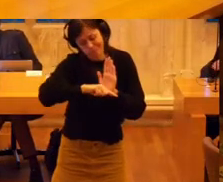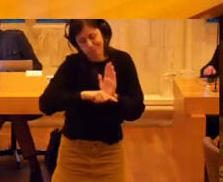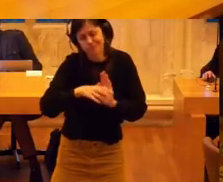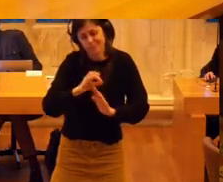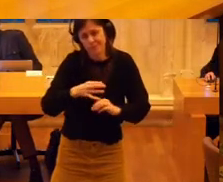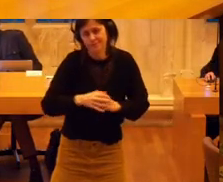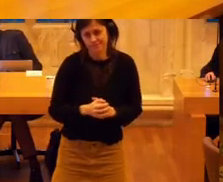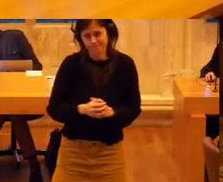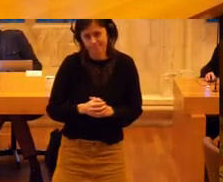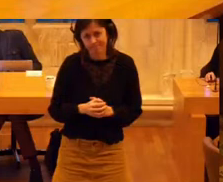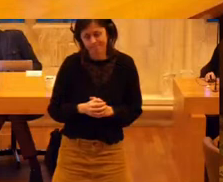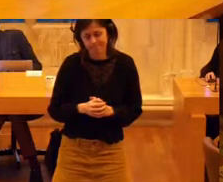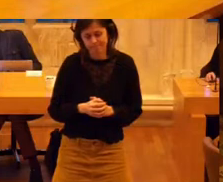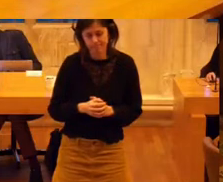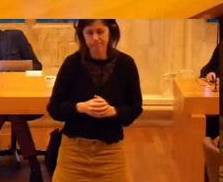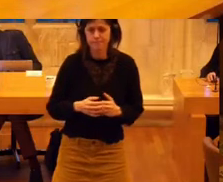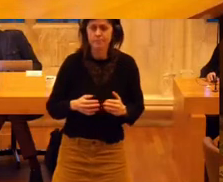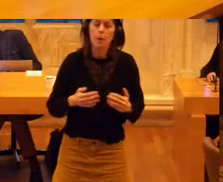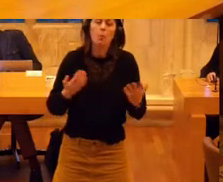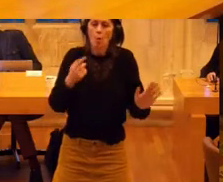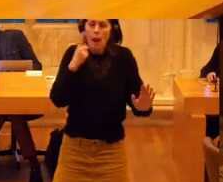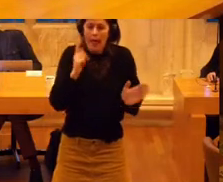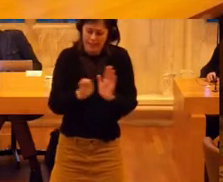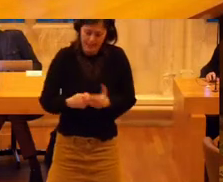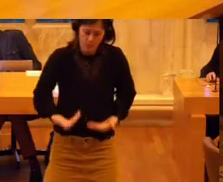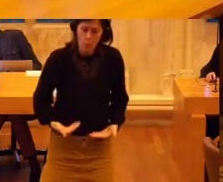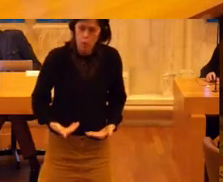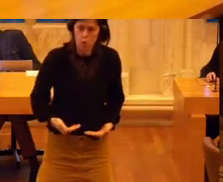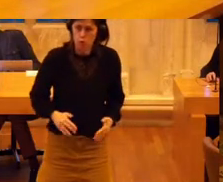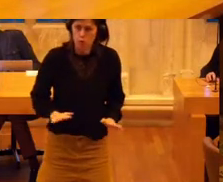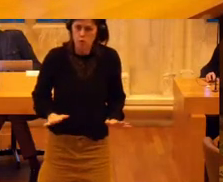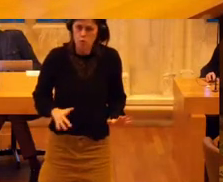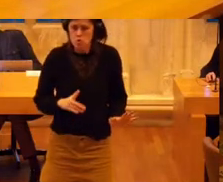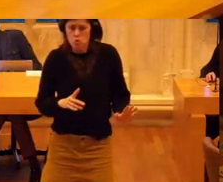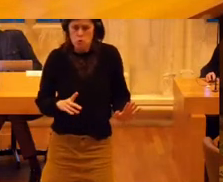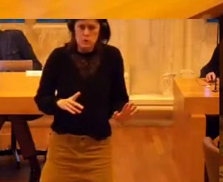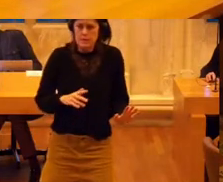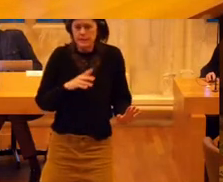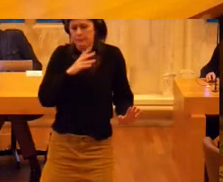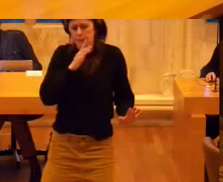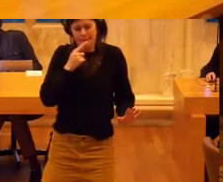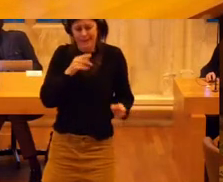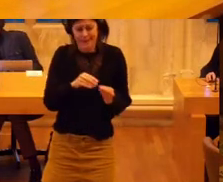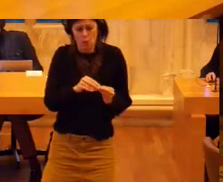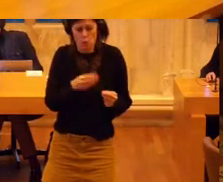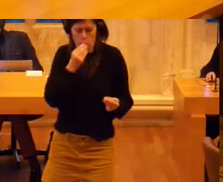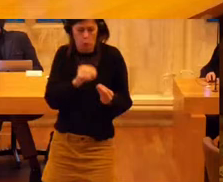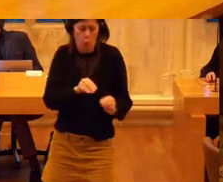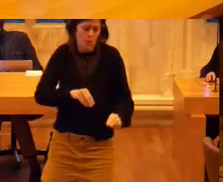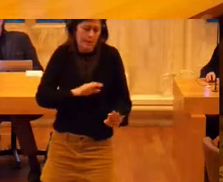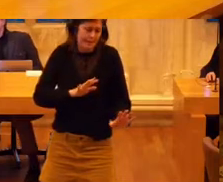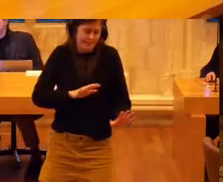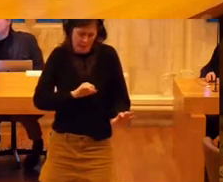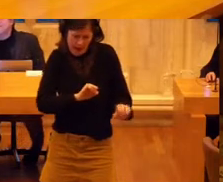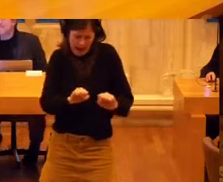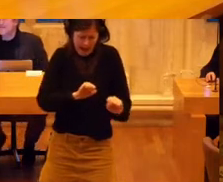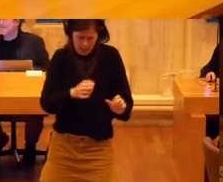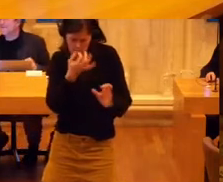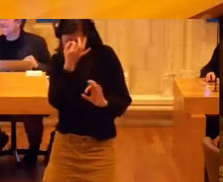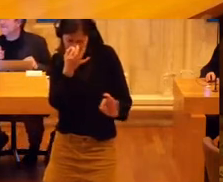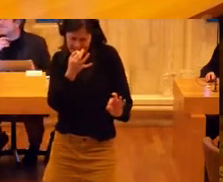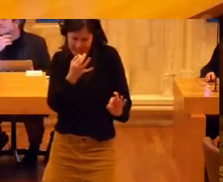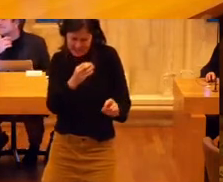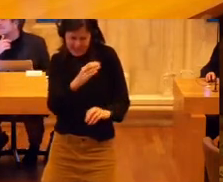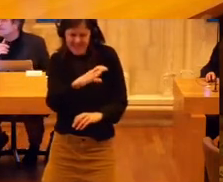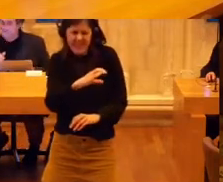au niveau du CLS3. Mais à l'heure d'aujourd'hui, il est bien précoce de savoir quelles actions nous allons mener au niveau